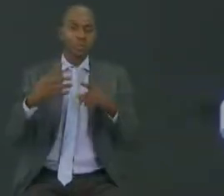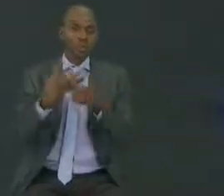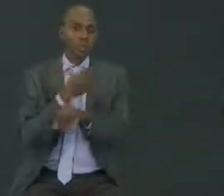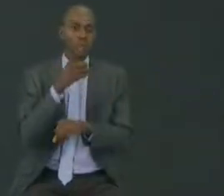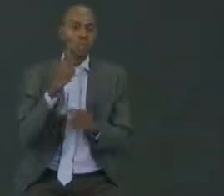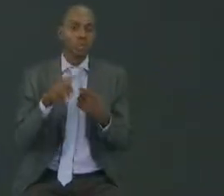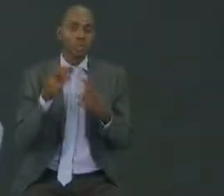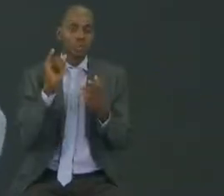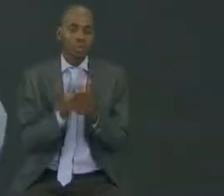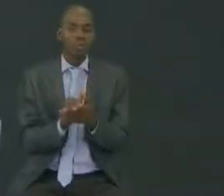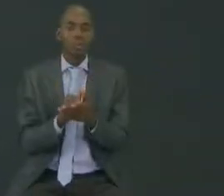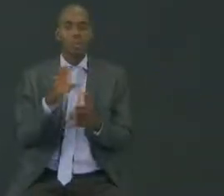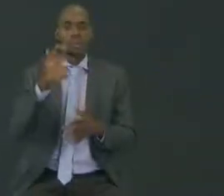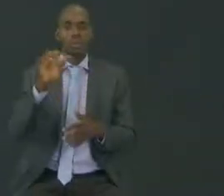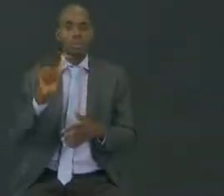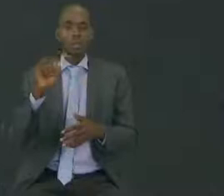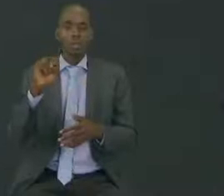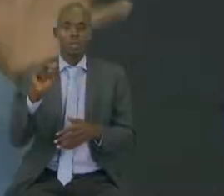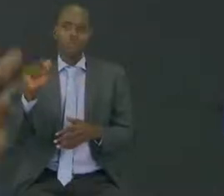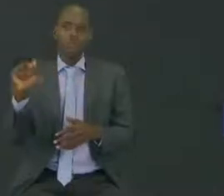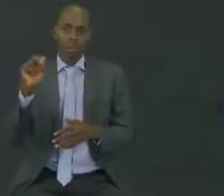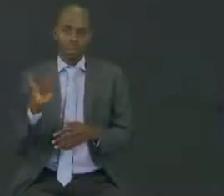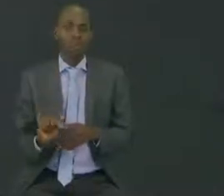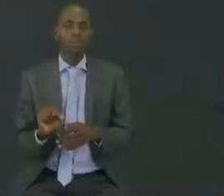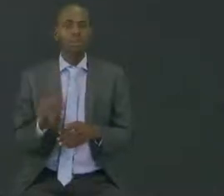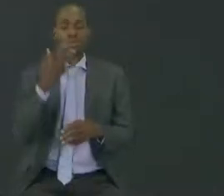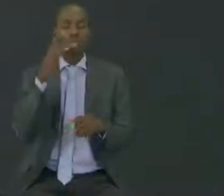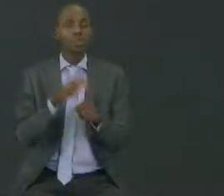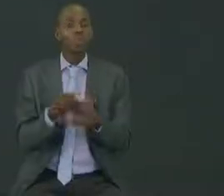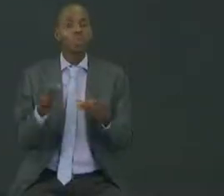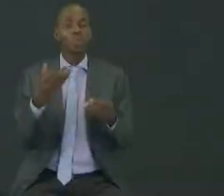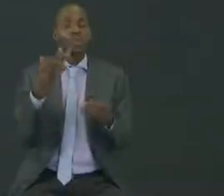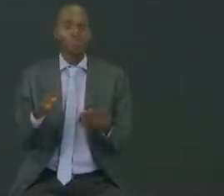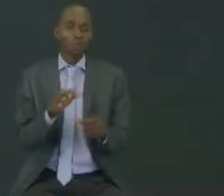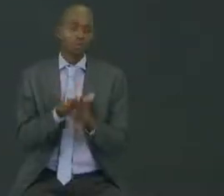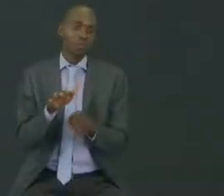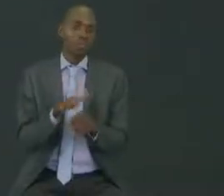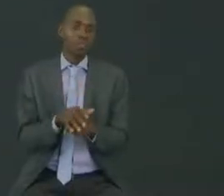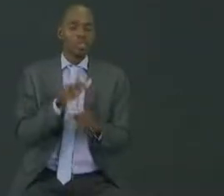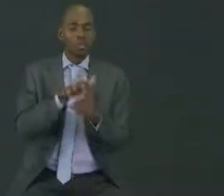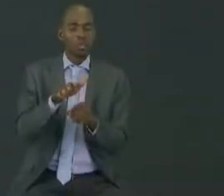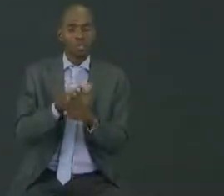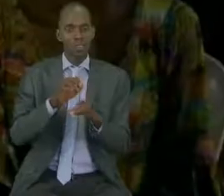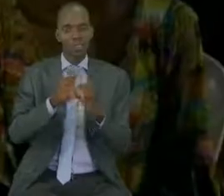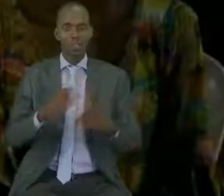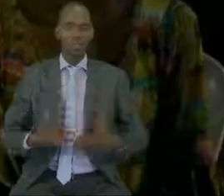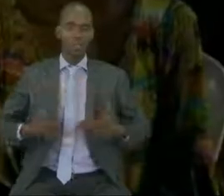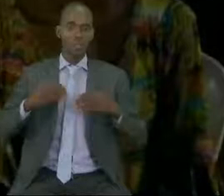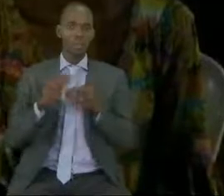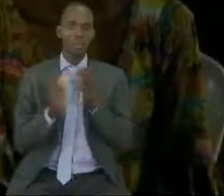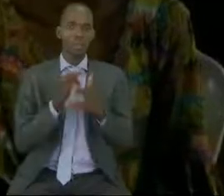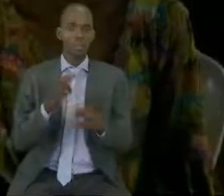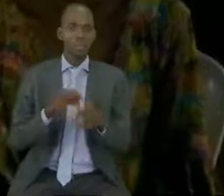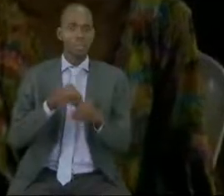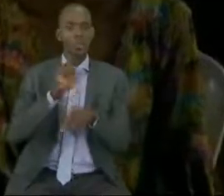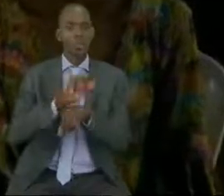va t'amener dans ce canal de suffisance. Suffisant dans ta vie,